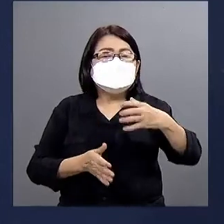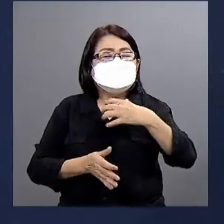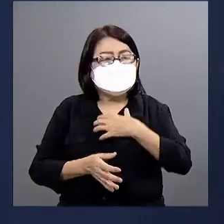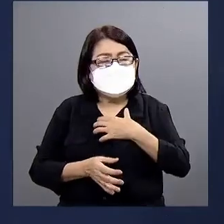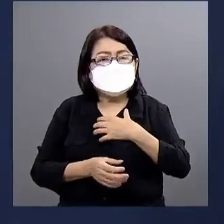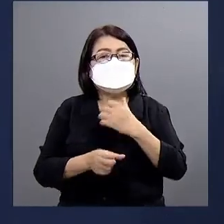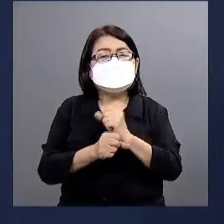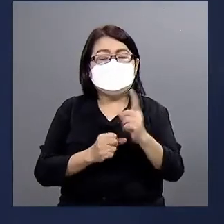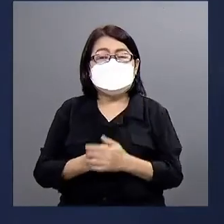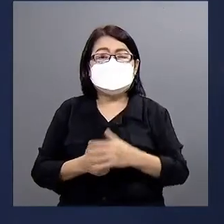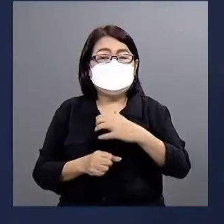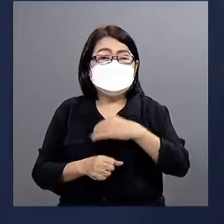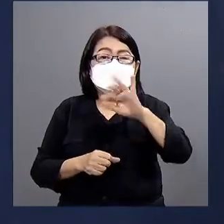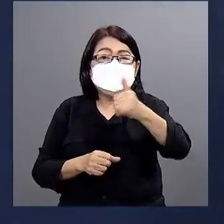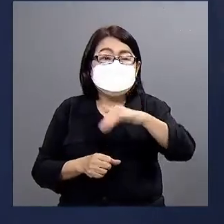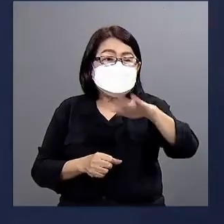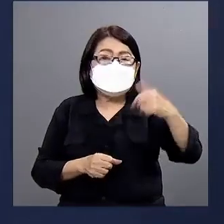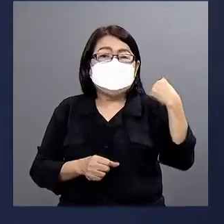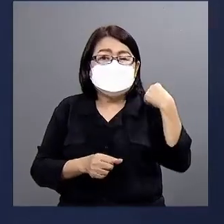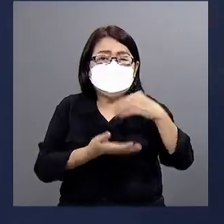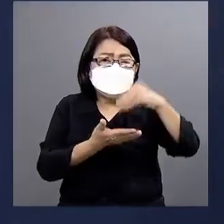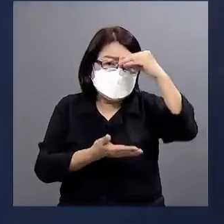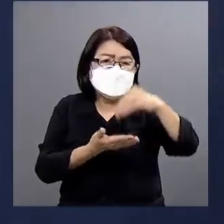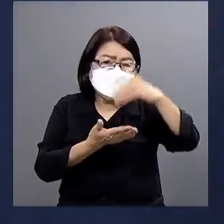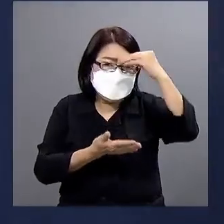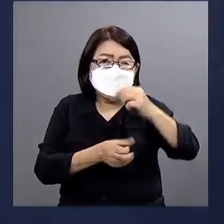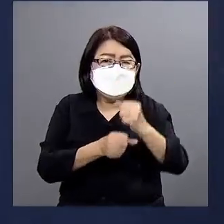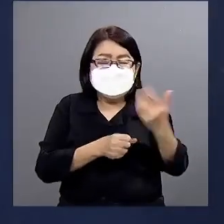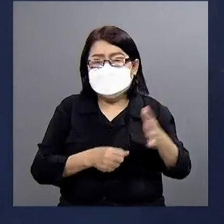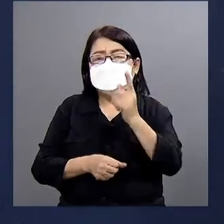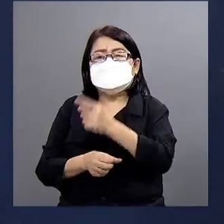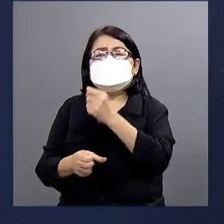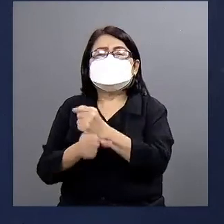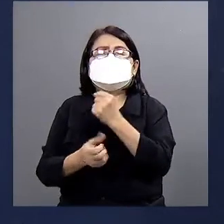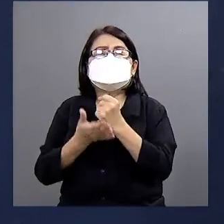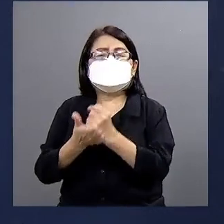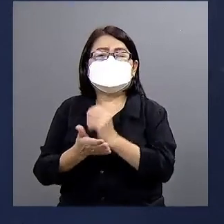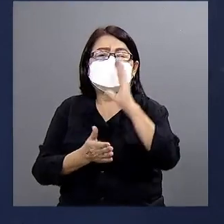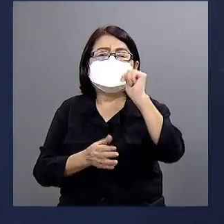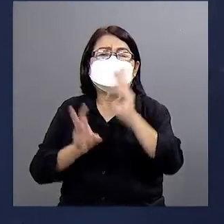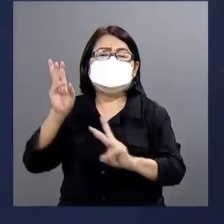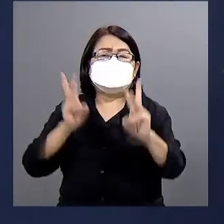ม่ได้นะน้องๆมีภาระเรื่องของงานอาชีพคุณพ่อคุณแม่ตกงานนะคะสิ่งเหล่านี้ต้องถูกผนวกรวมในหลักสูตรการศึกษา